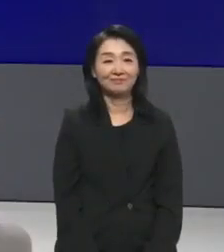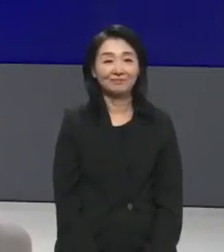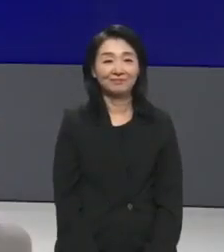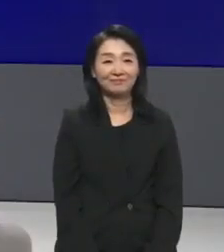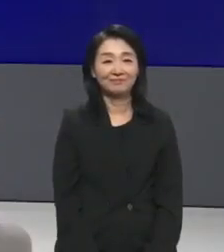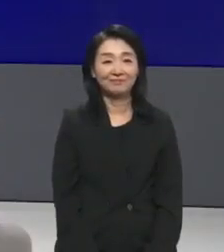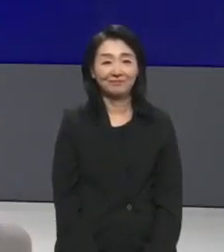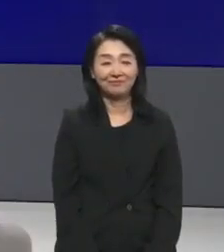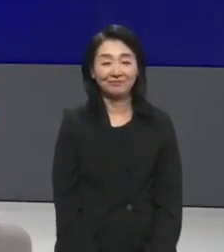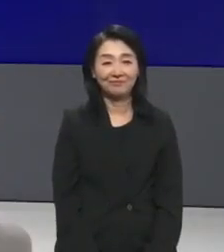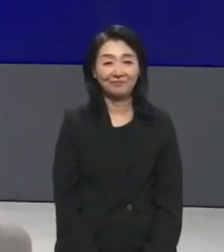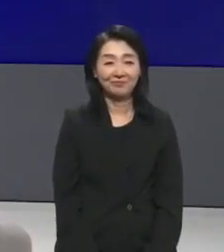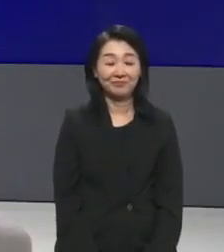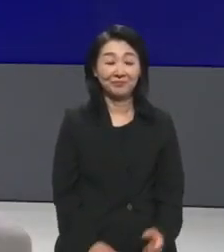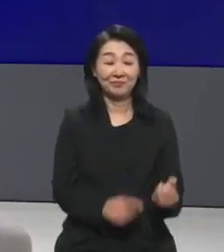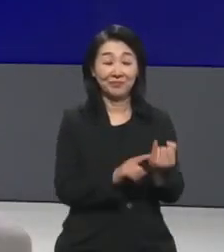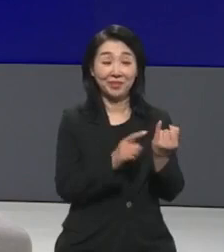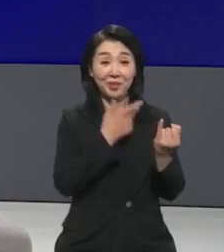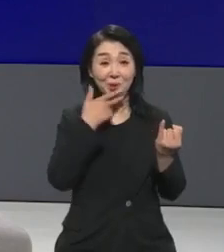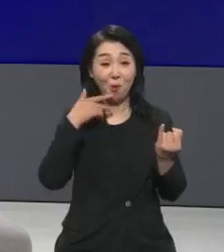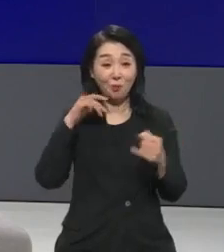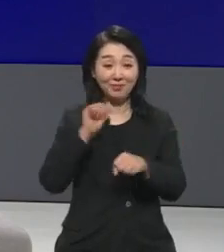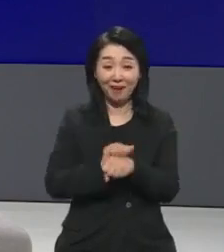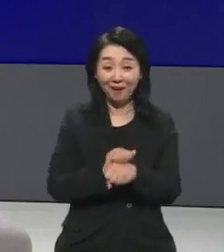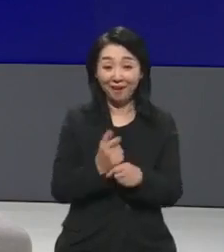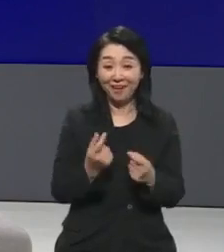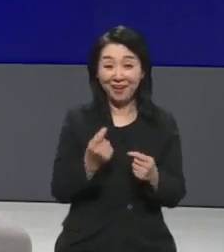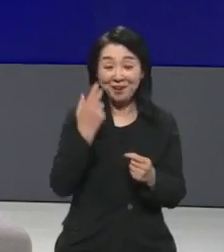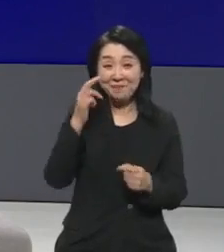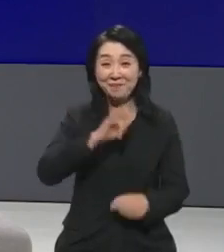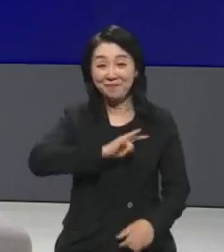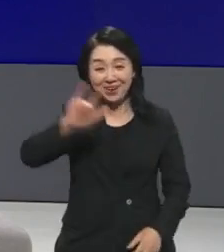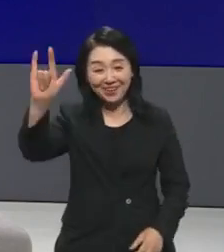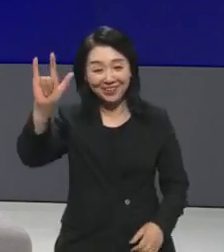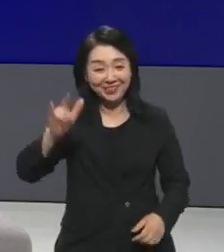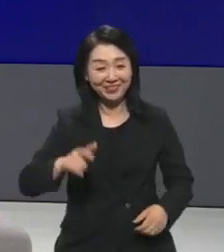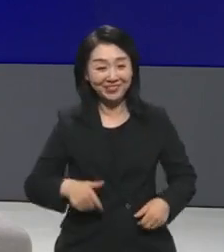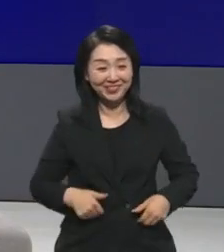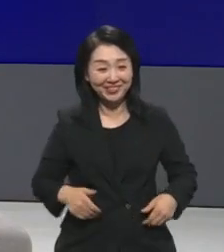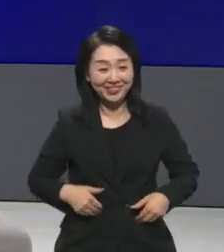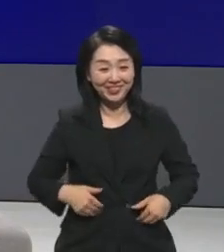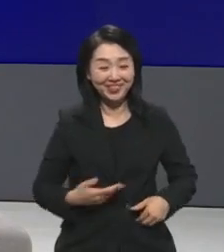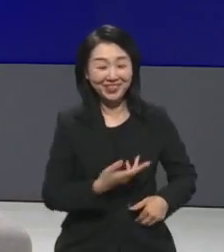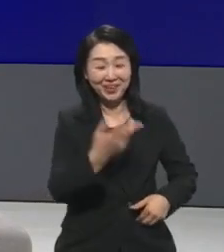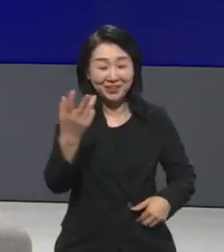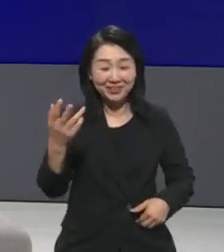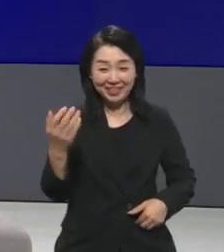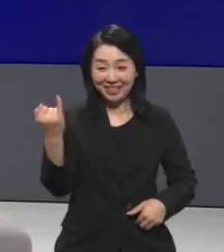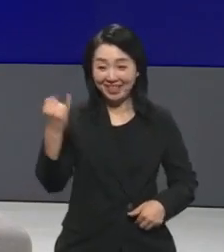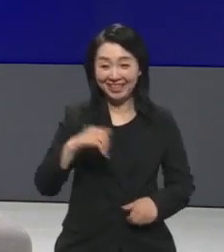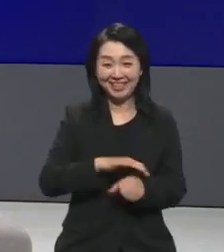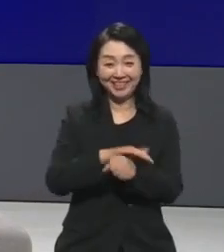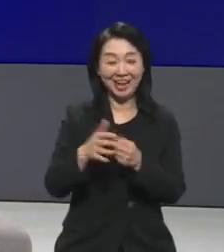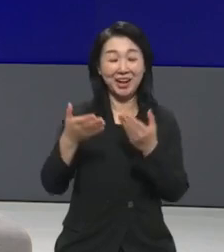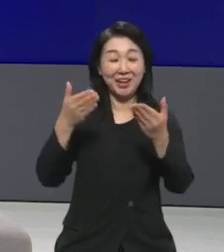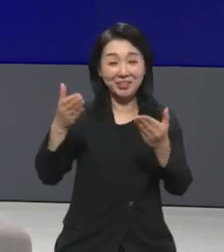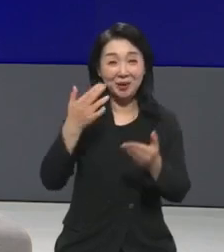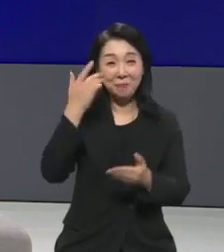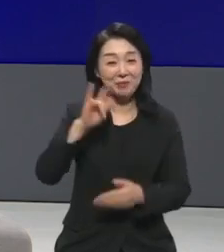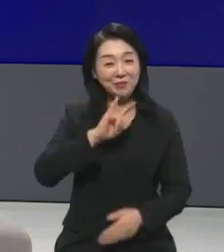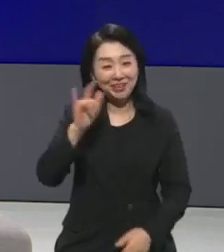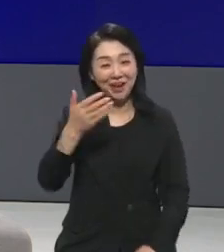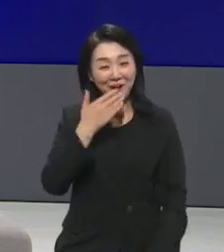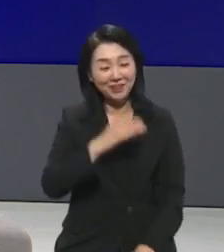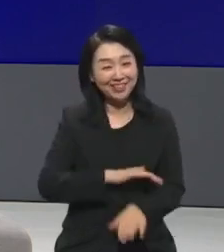우리 3대 정본이가 영어를 저렇게 잘하는데 미국을 꼭 보냈어야 되는데 여러분들이 정본이를 사랑해 주시면 미국에 보낼 수 있습니다.